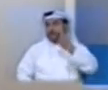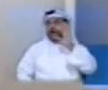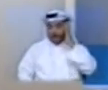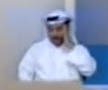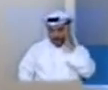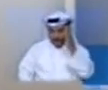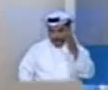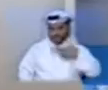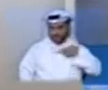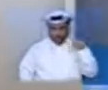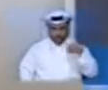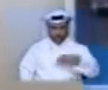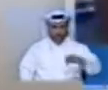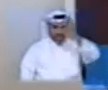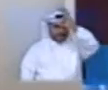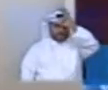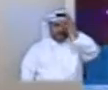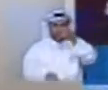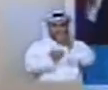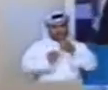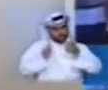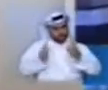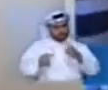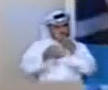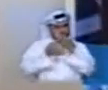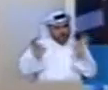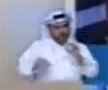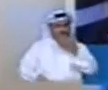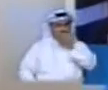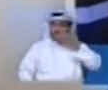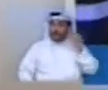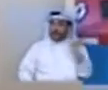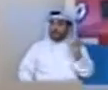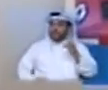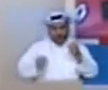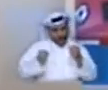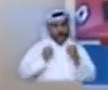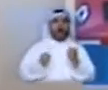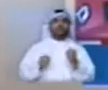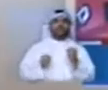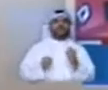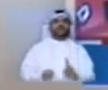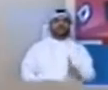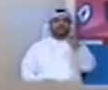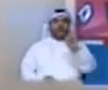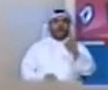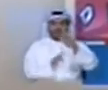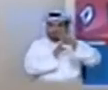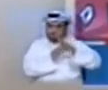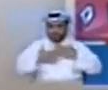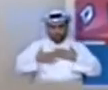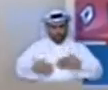الداخلية وهي تقوم بهذه الإجراءات، وإجراءات راح تكون ملفتة خلال شهر رمضان المبارك، الهدف منها هو تأمين سلامة